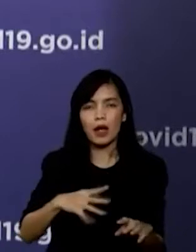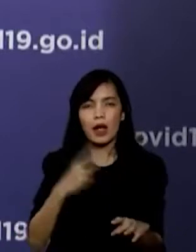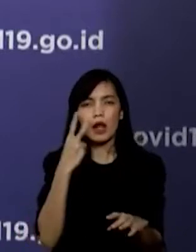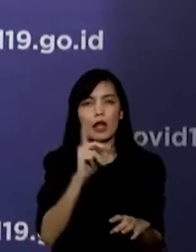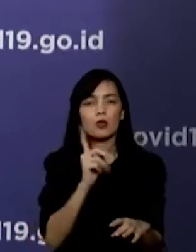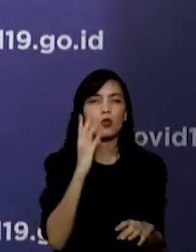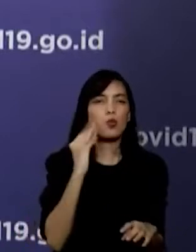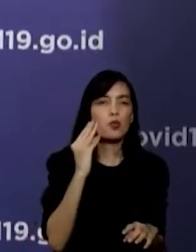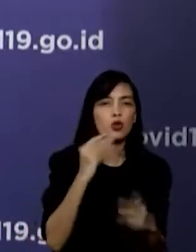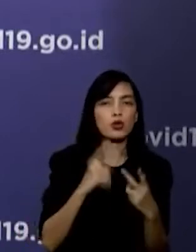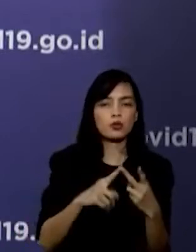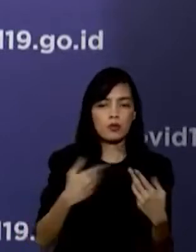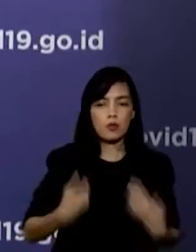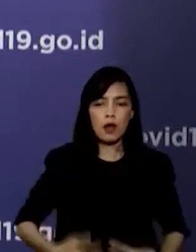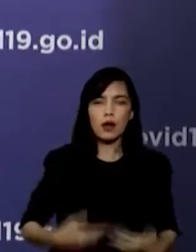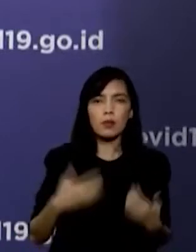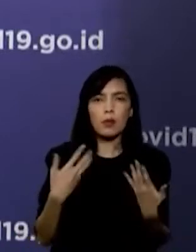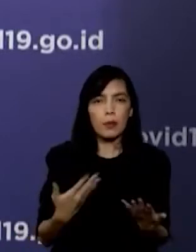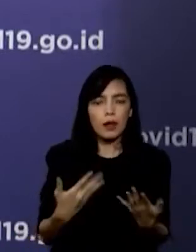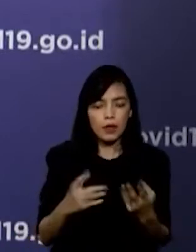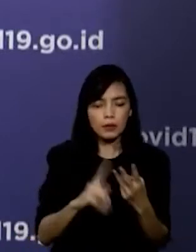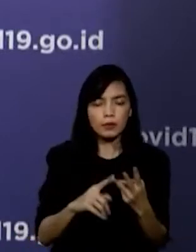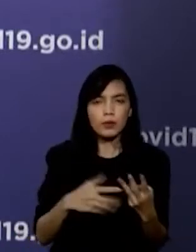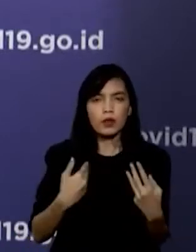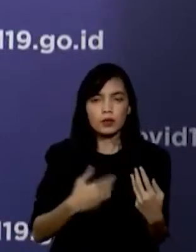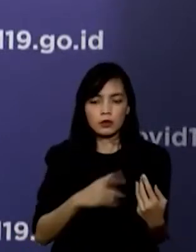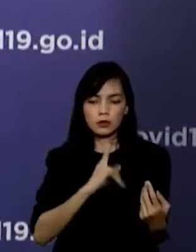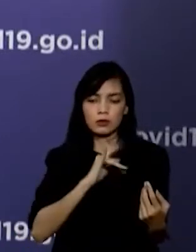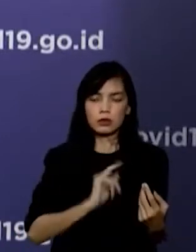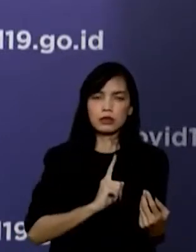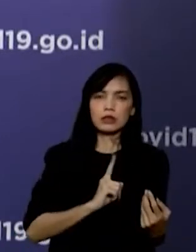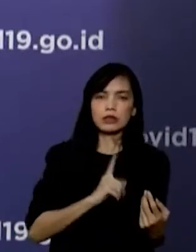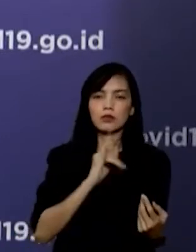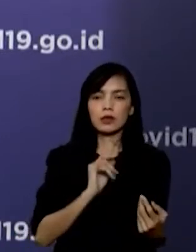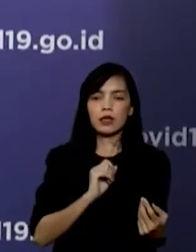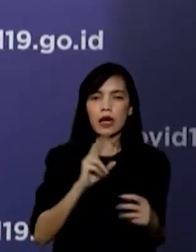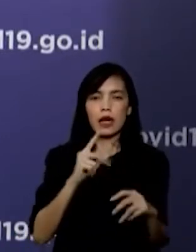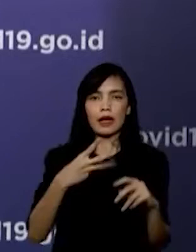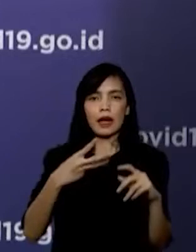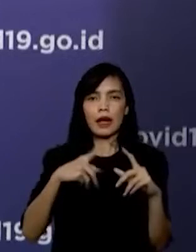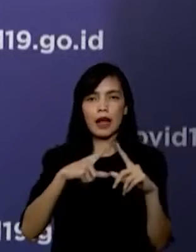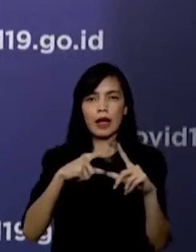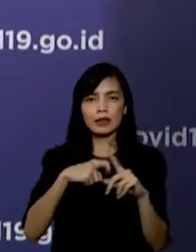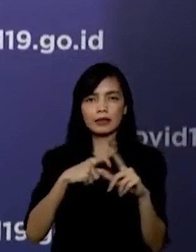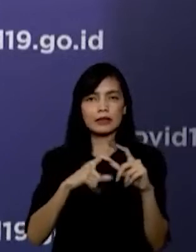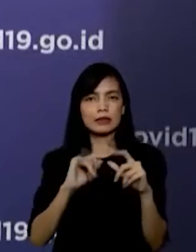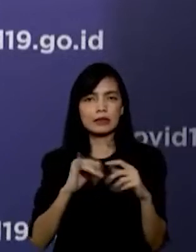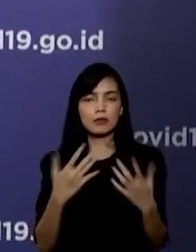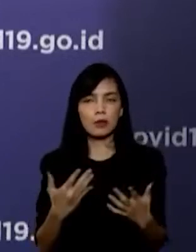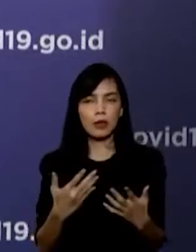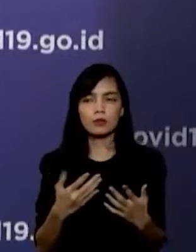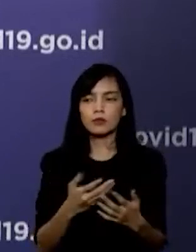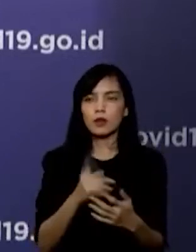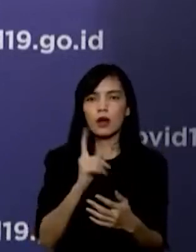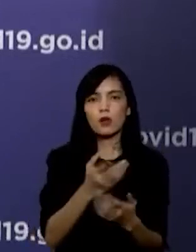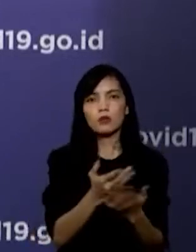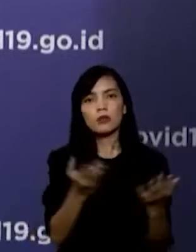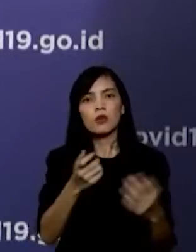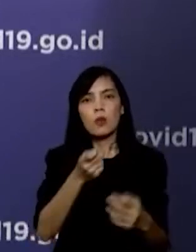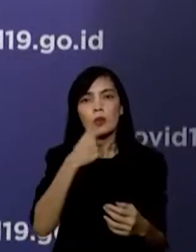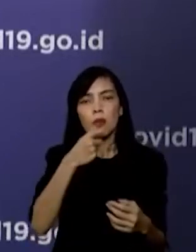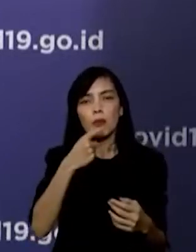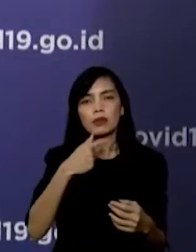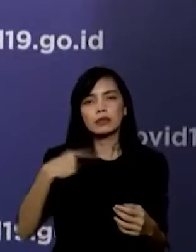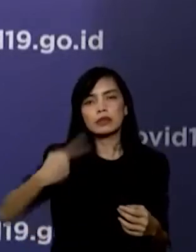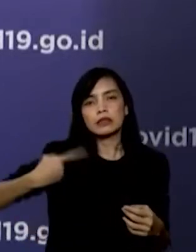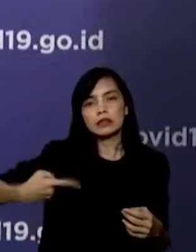usia, kondisi, dan reaksi pasien tersebut terhadap obat. Penderita yang telah mengkonsumsi untuk jangka panjang tidak